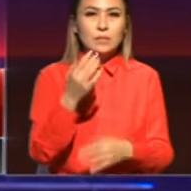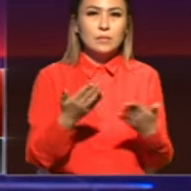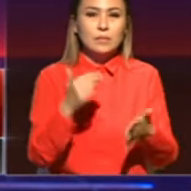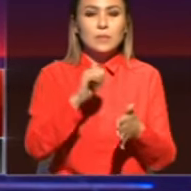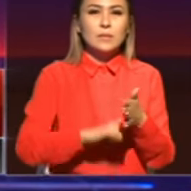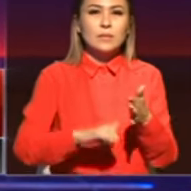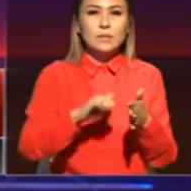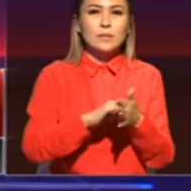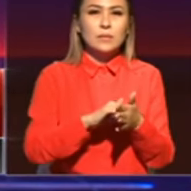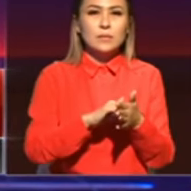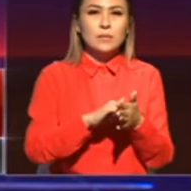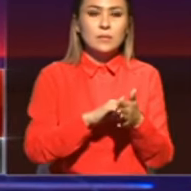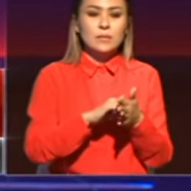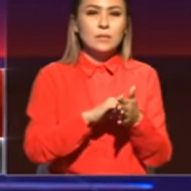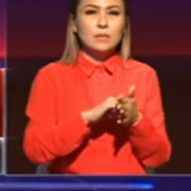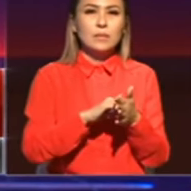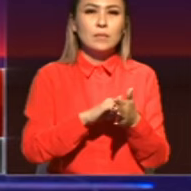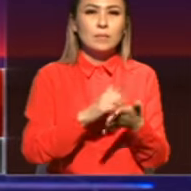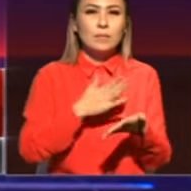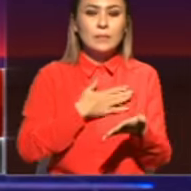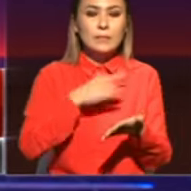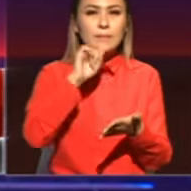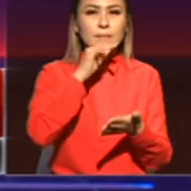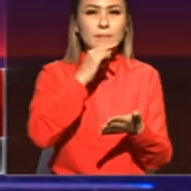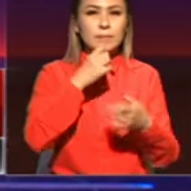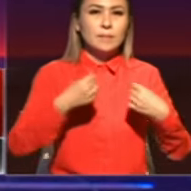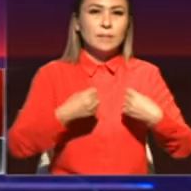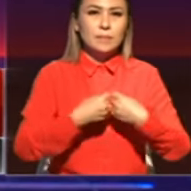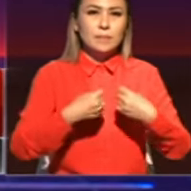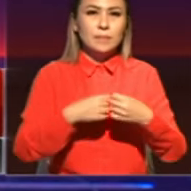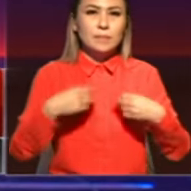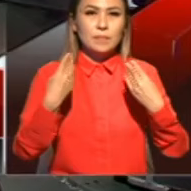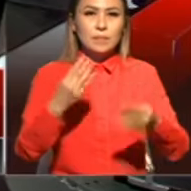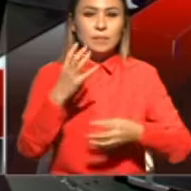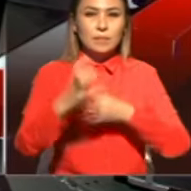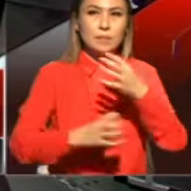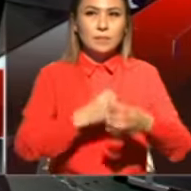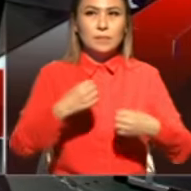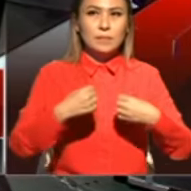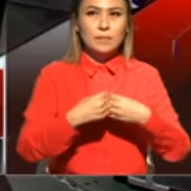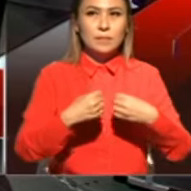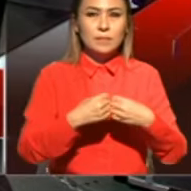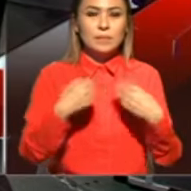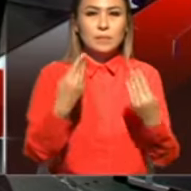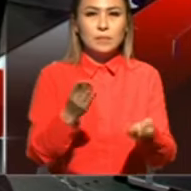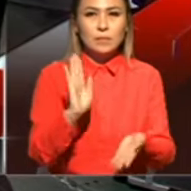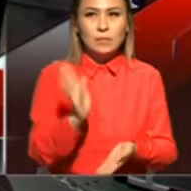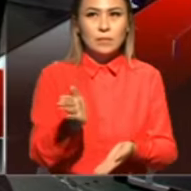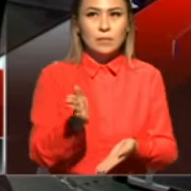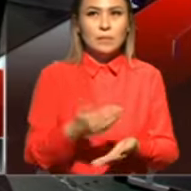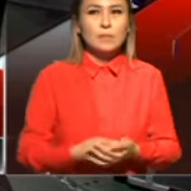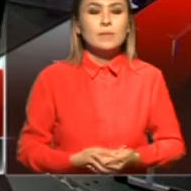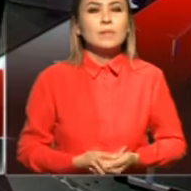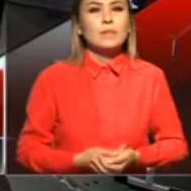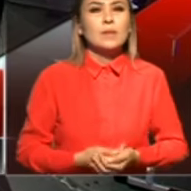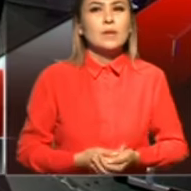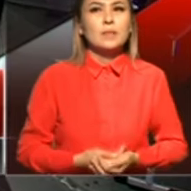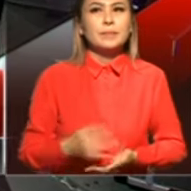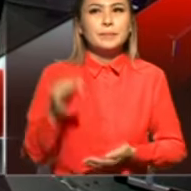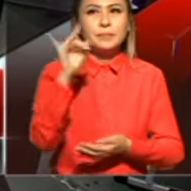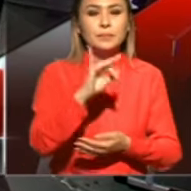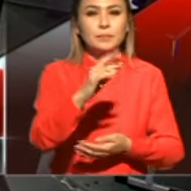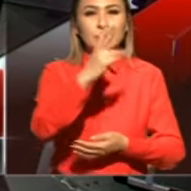Себебі ол біздің экономикамызға бәсекелестік береді, әлемдік деңгейде бәсекелестік береді. Мынау тарихта мынау